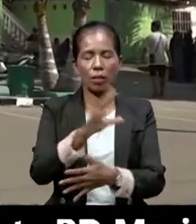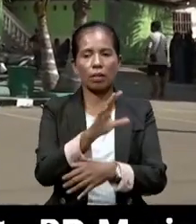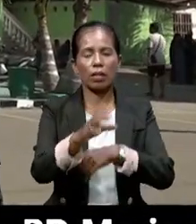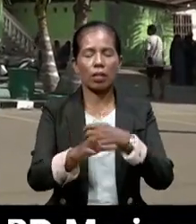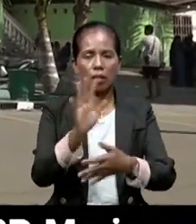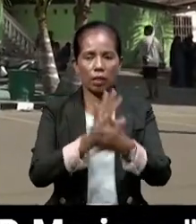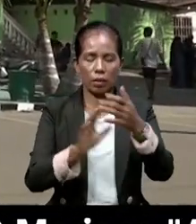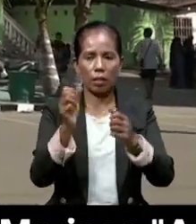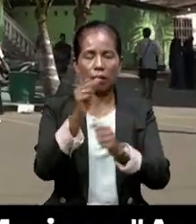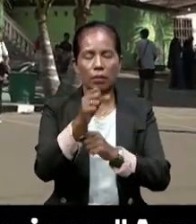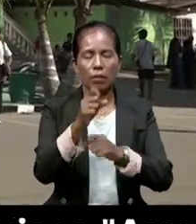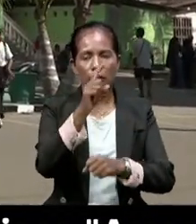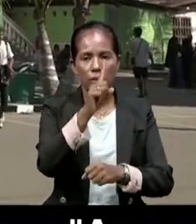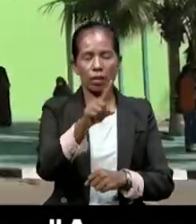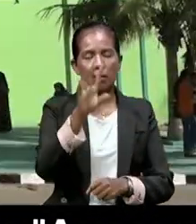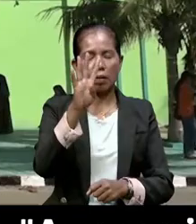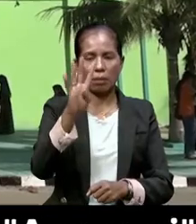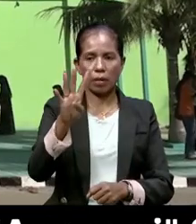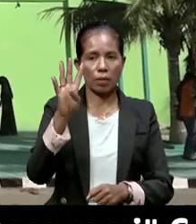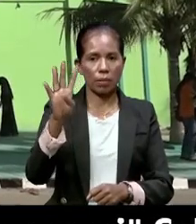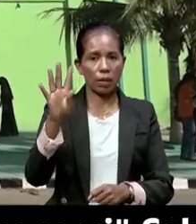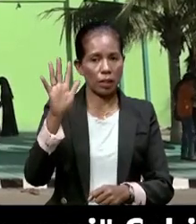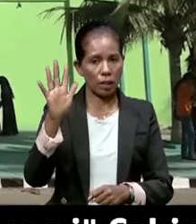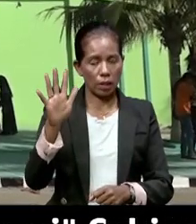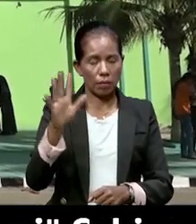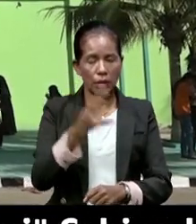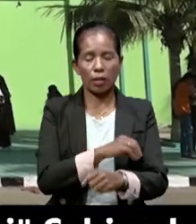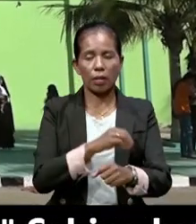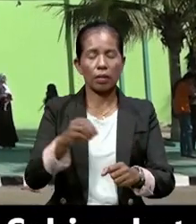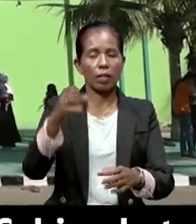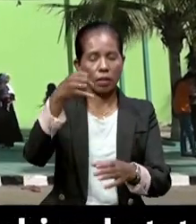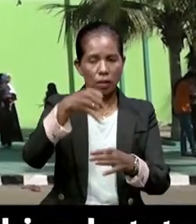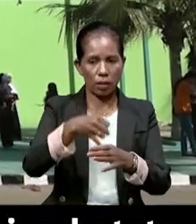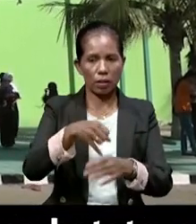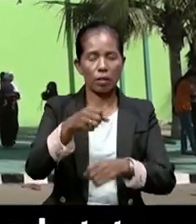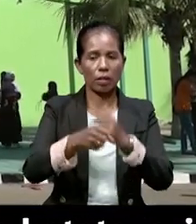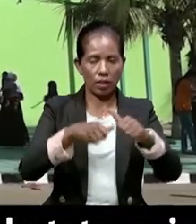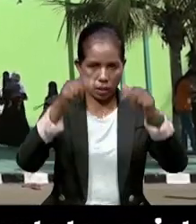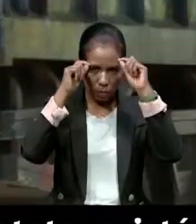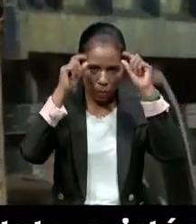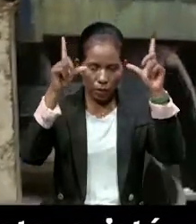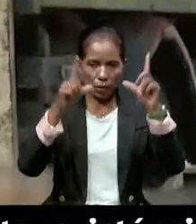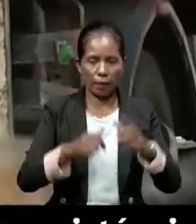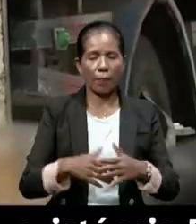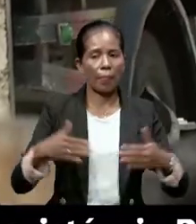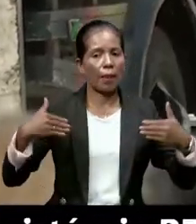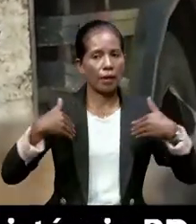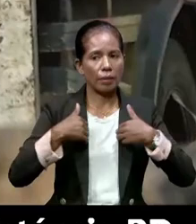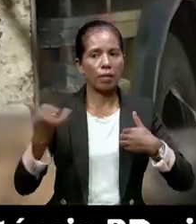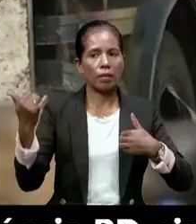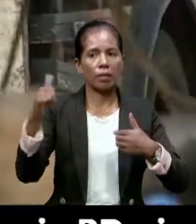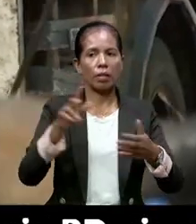badala reunida atusat hatnul resin Lima, Hizria, incluimos ia Timor-Leste. Animal sira nebe oho